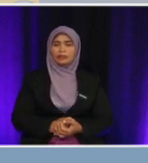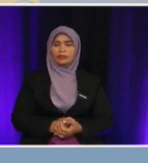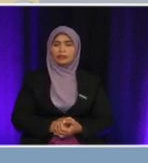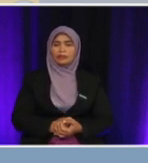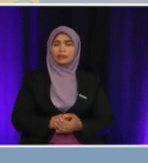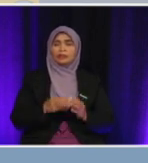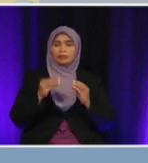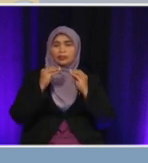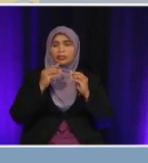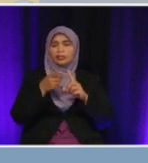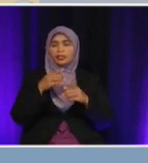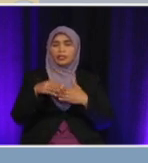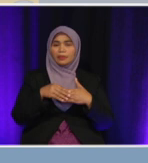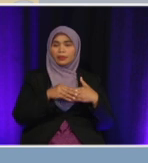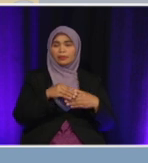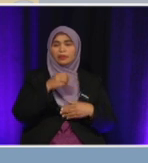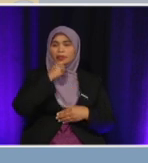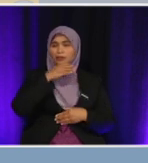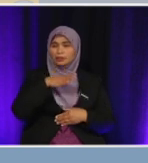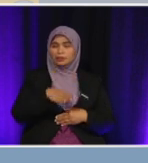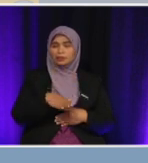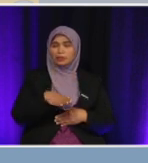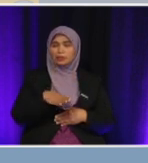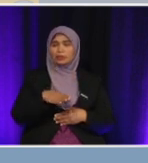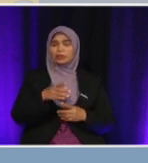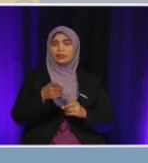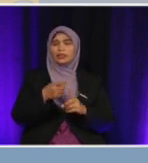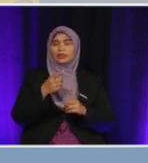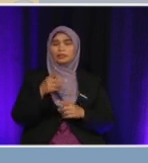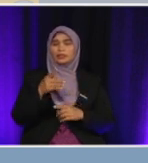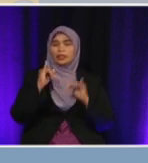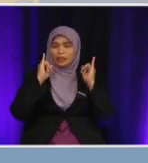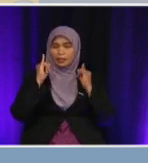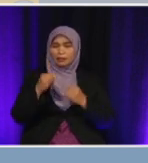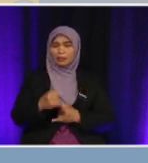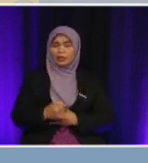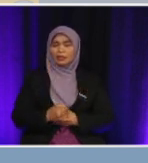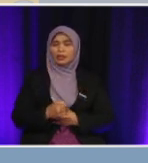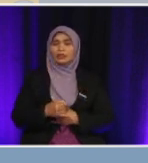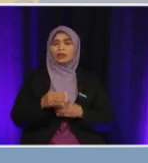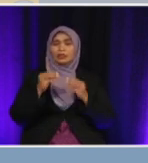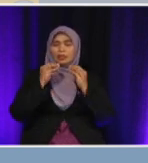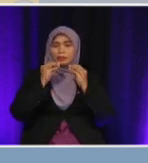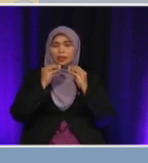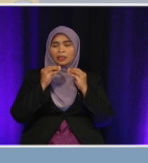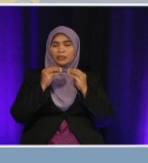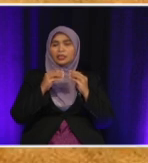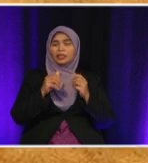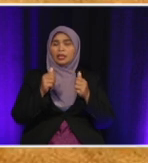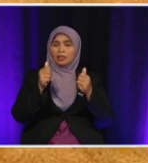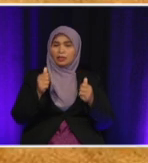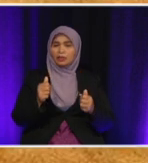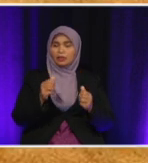daripada ke pimpinan Rasulullah Shallallahu Alaihi Wasallam dari aspek ibadah mengajak anggota keluarga